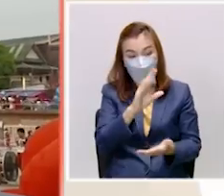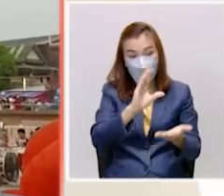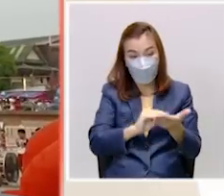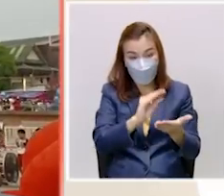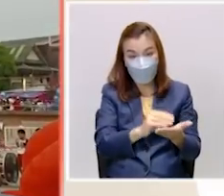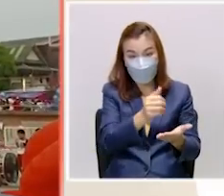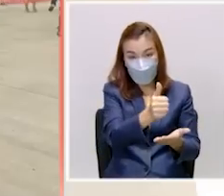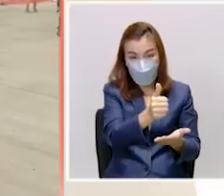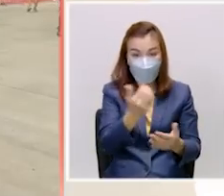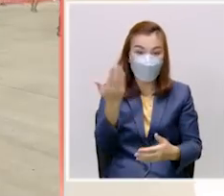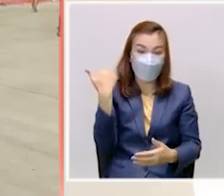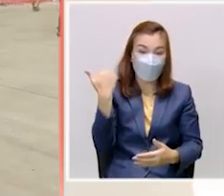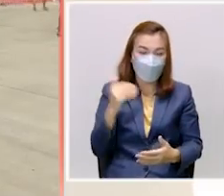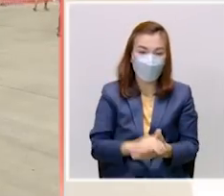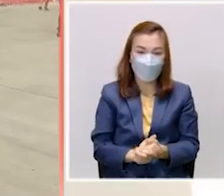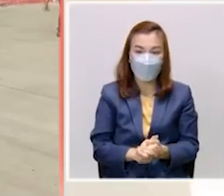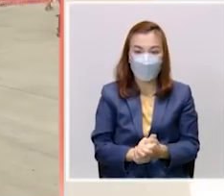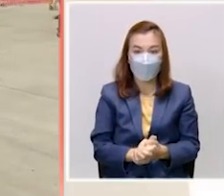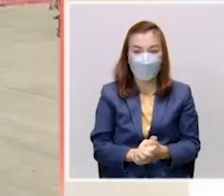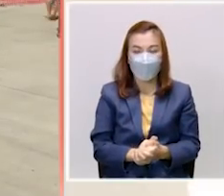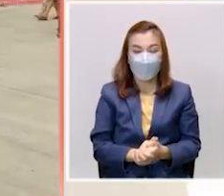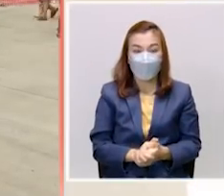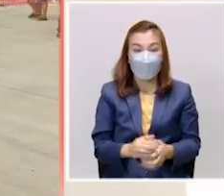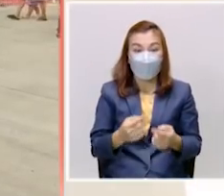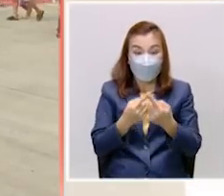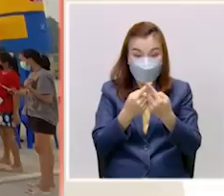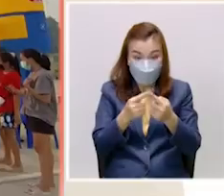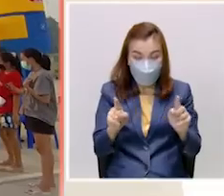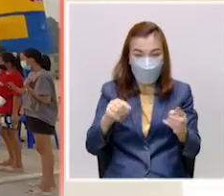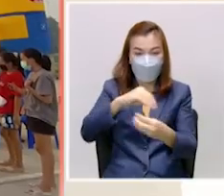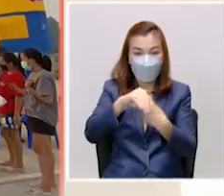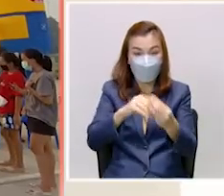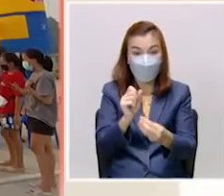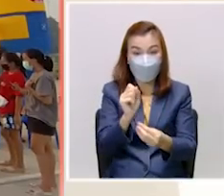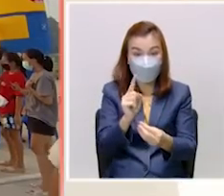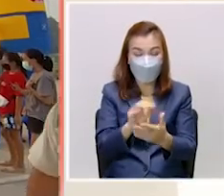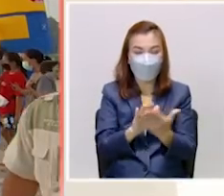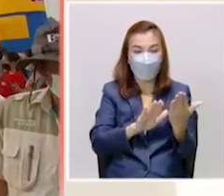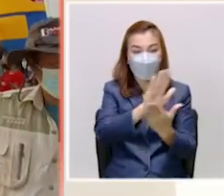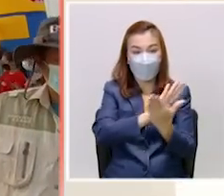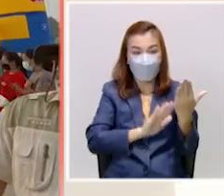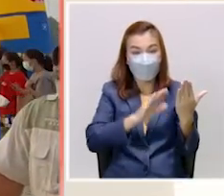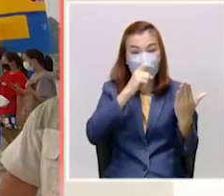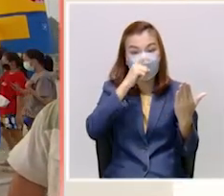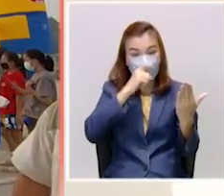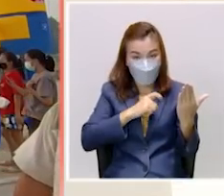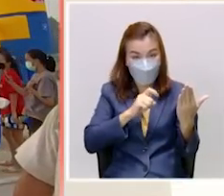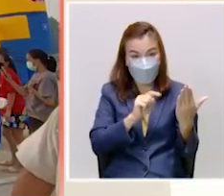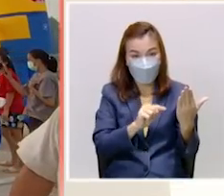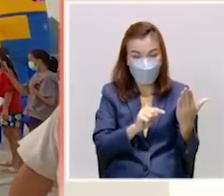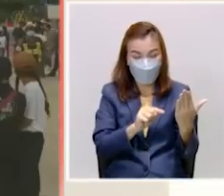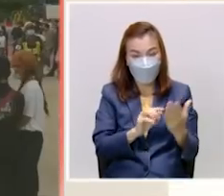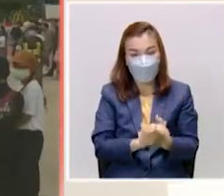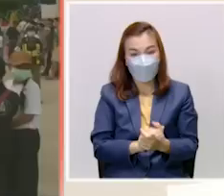ฉะนั้นเนี่ยมันไม่ใช่แหละแต่ว่าแง่การธุรกิจเนี่ยสำหรับประเทศไทยของเราเนี่ยแน่